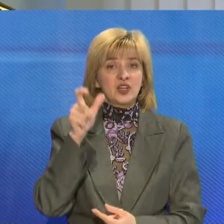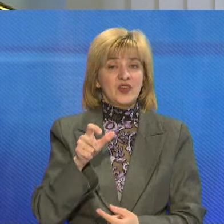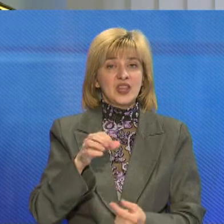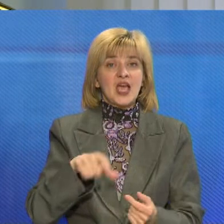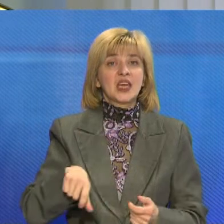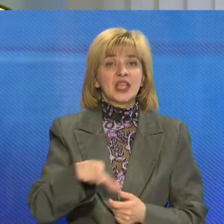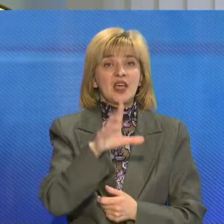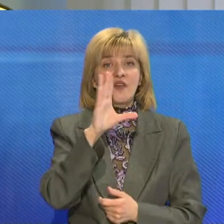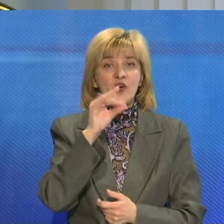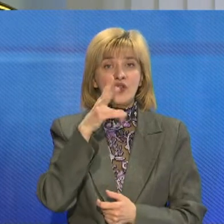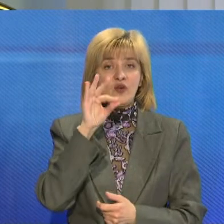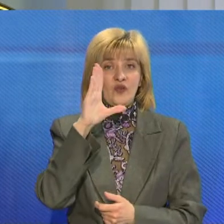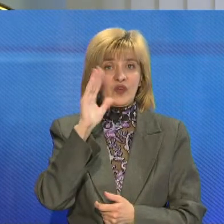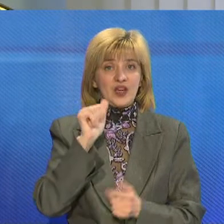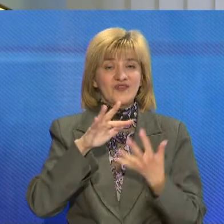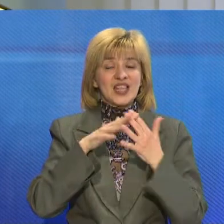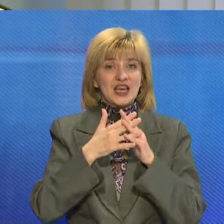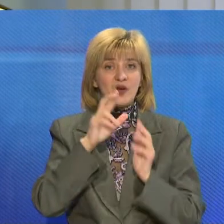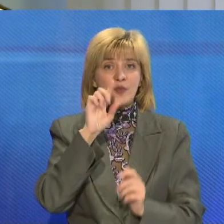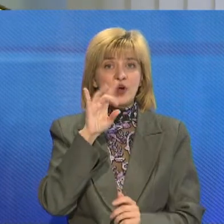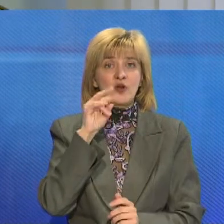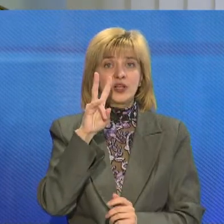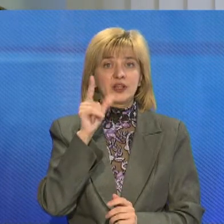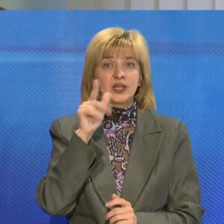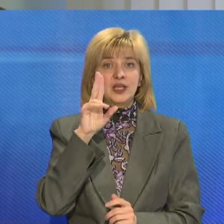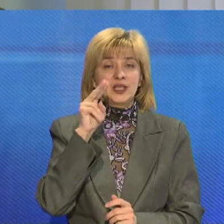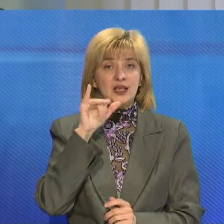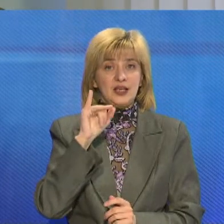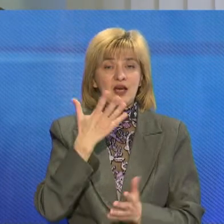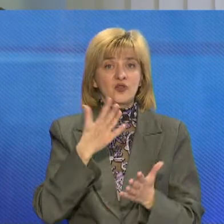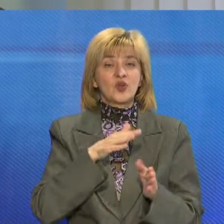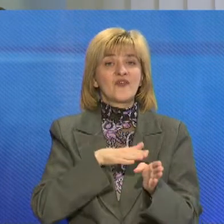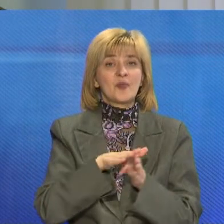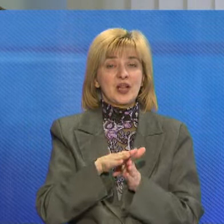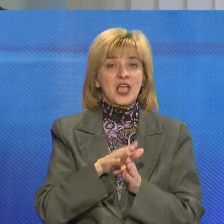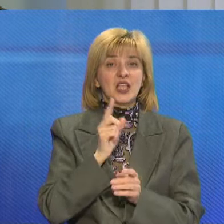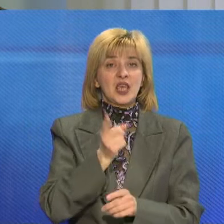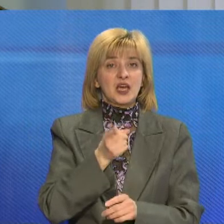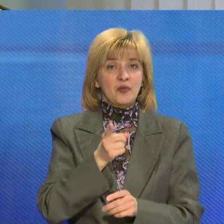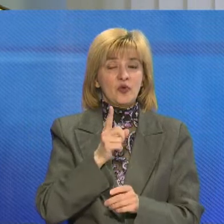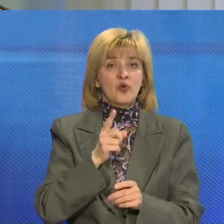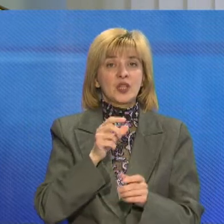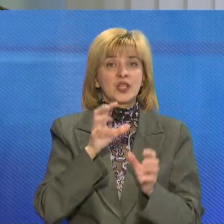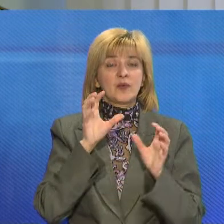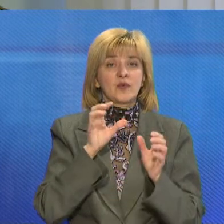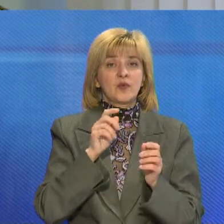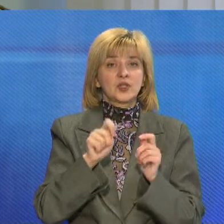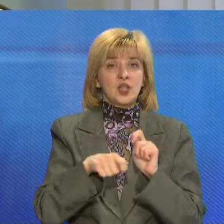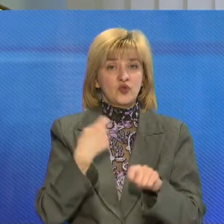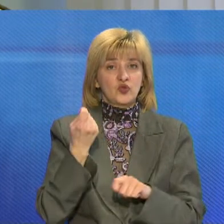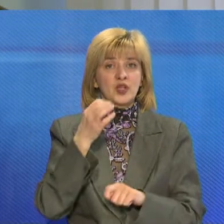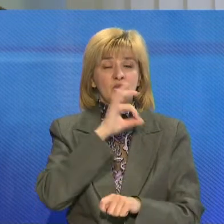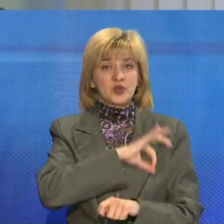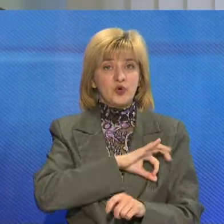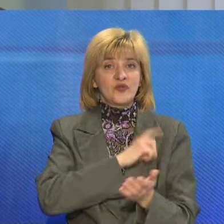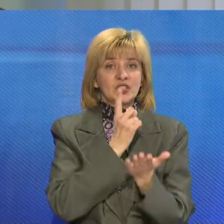Брольники Новогрудского района, которые осуществляли незаконную добычу рыбы с использованием запрещенного орудия. Для этих целей они с собой